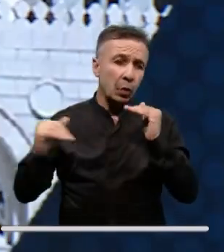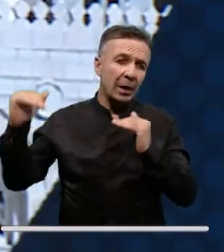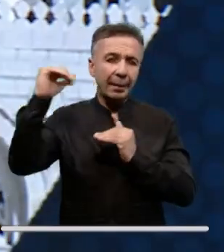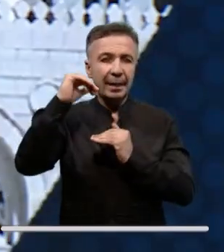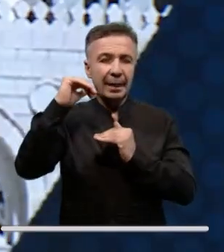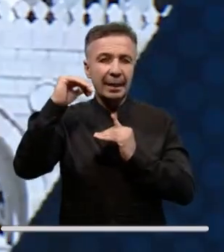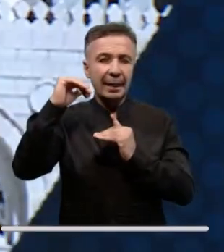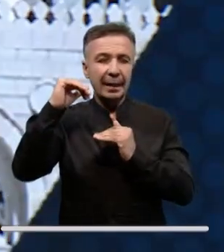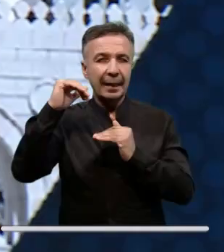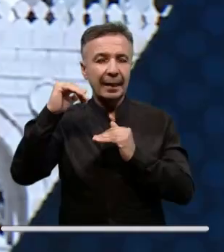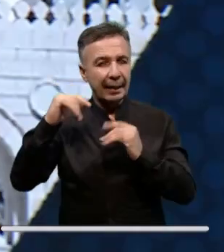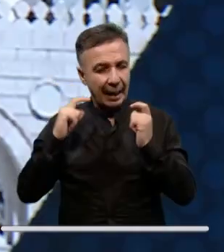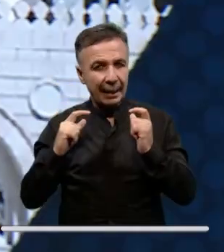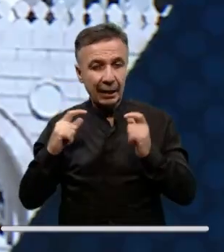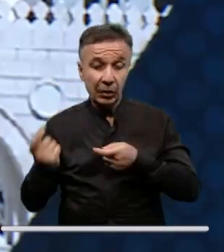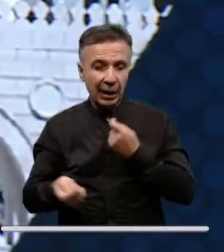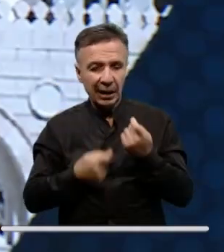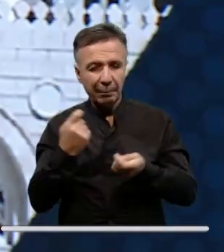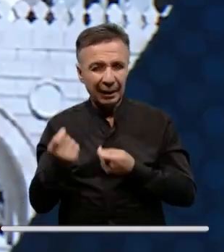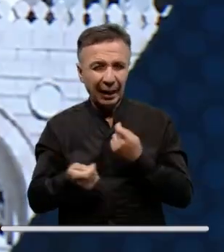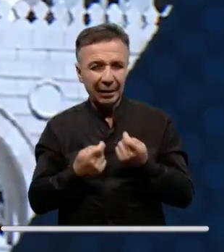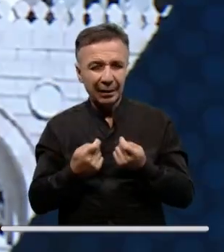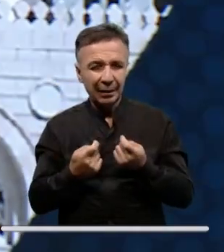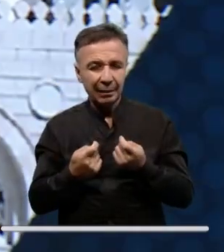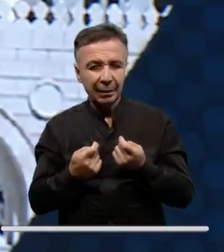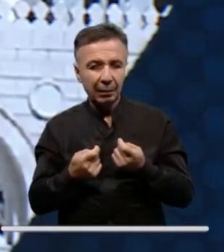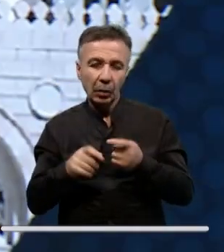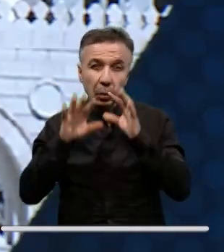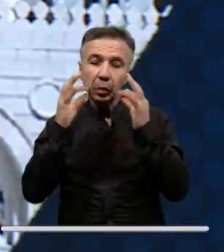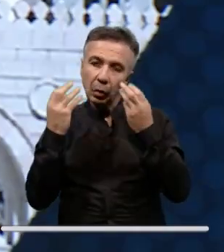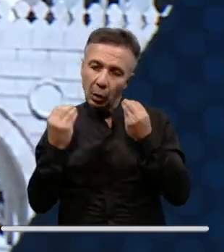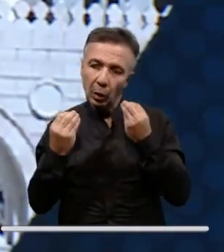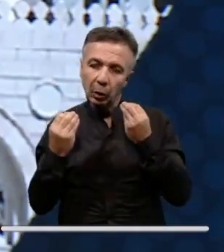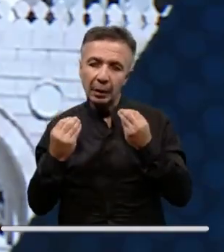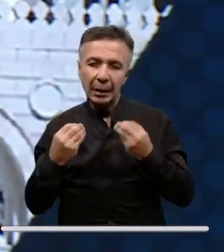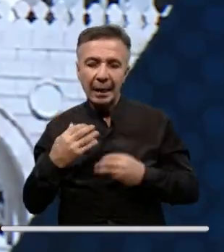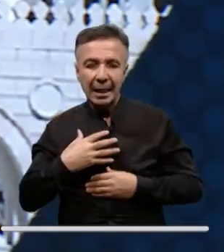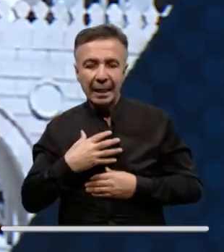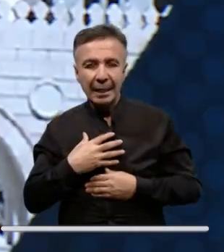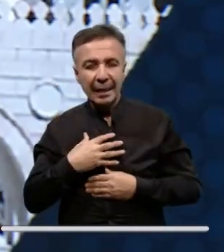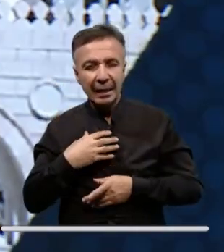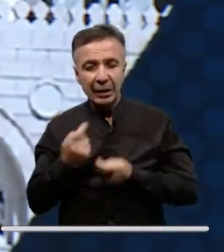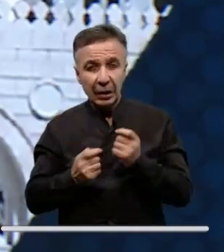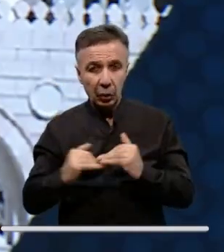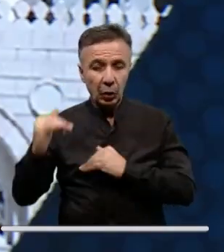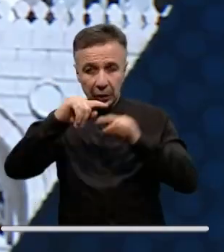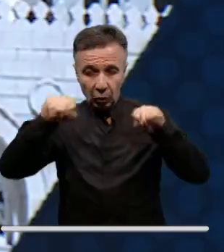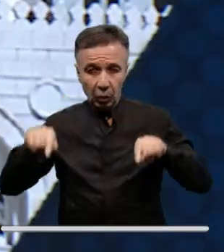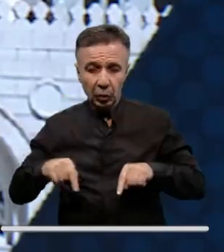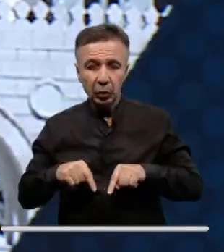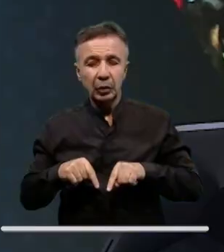çalışmaktan her zaman Kıvanç duyduk İnşallah bundan sonra da kurulumuzun müktesebatının